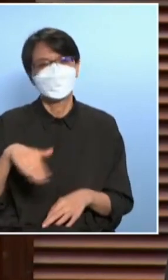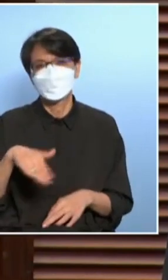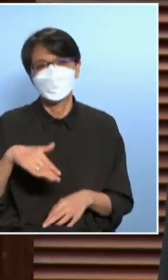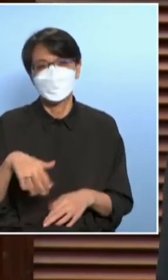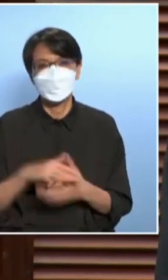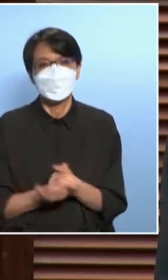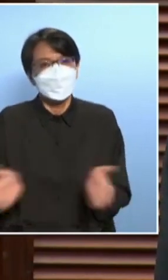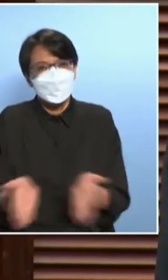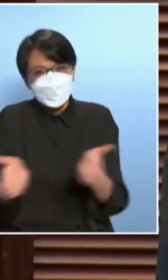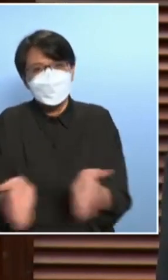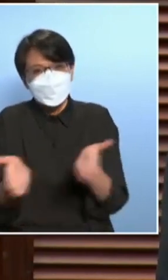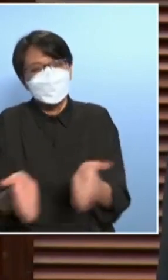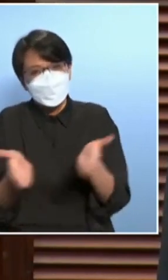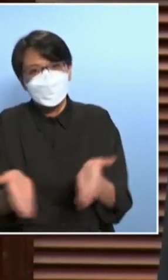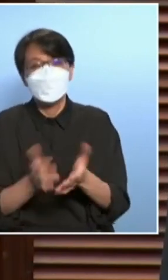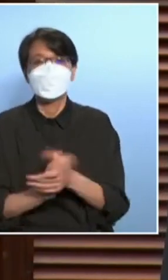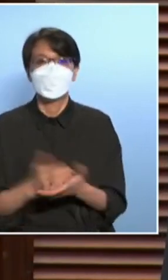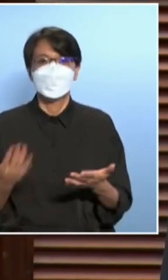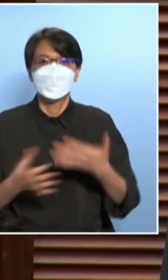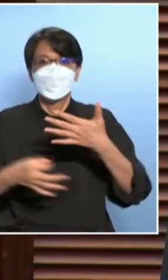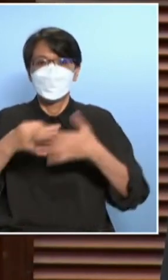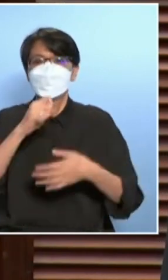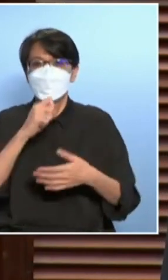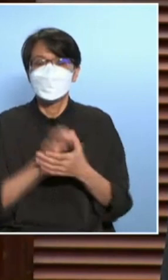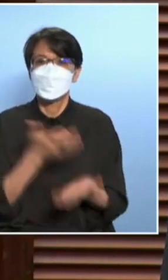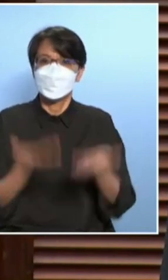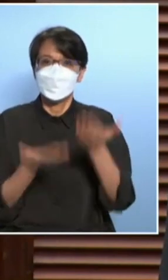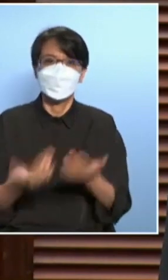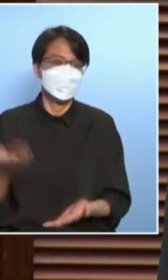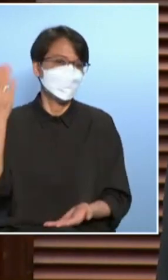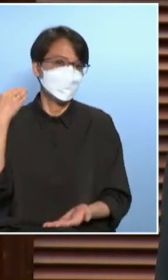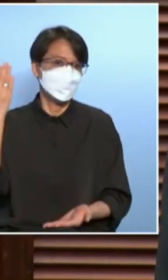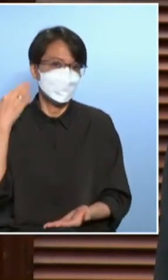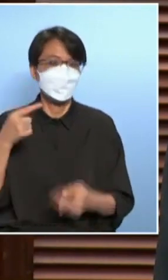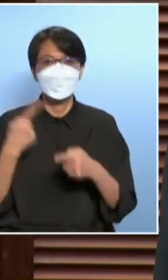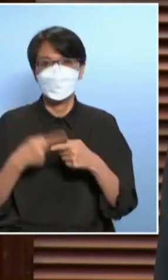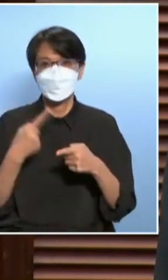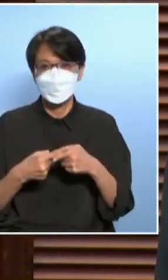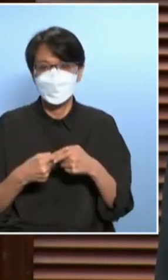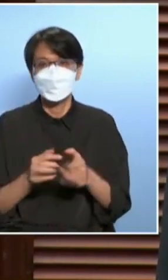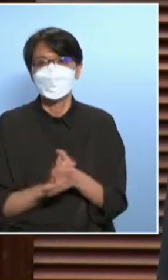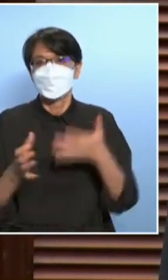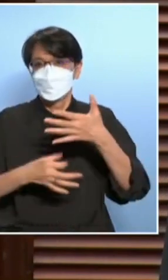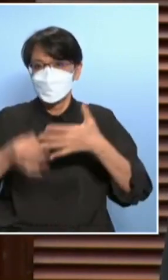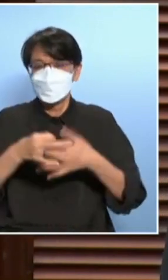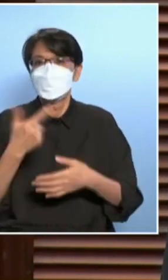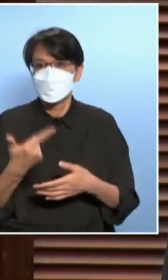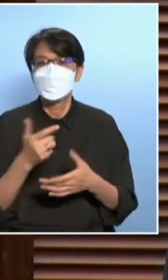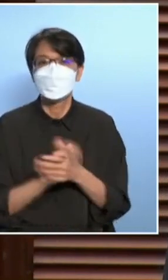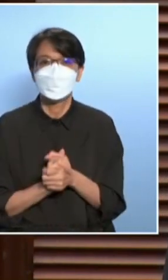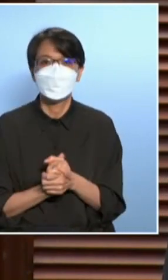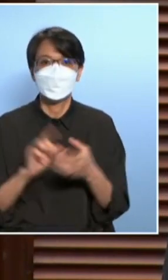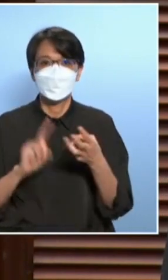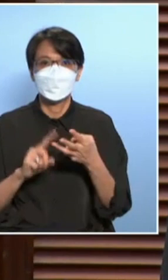力咁推進，亦都而家係有咗進展㗎啦。相比之前咧，我哋其實係有好大嘅進步嘅。咁